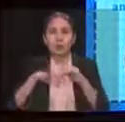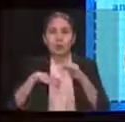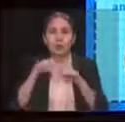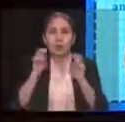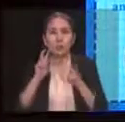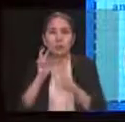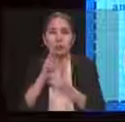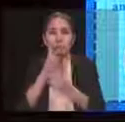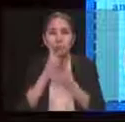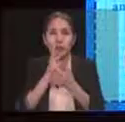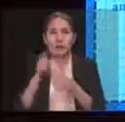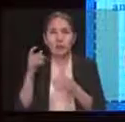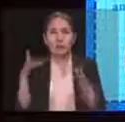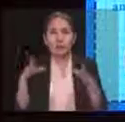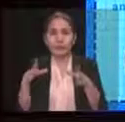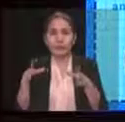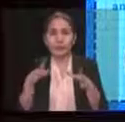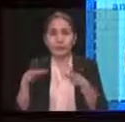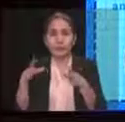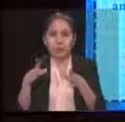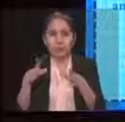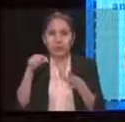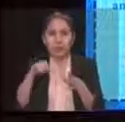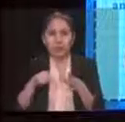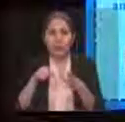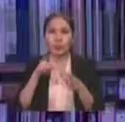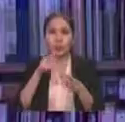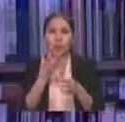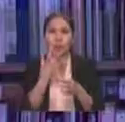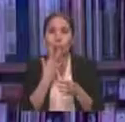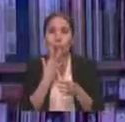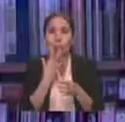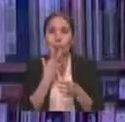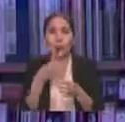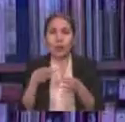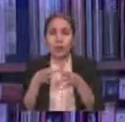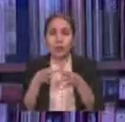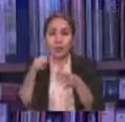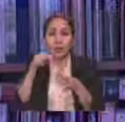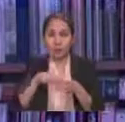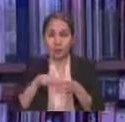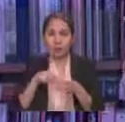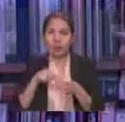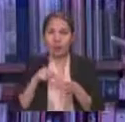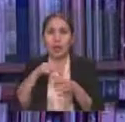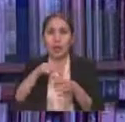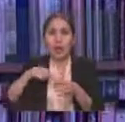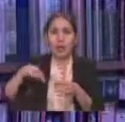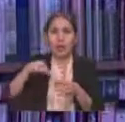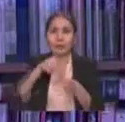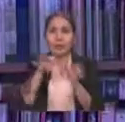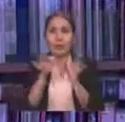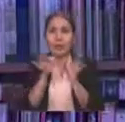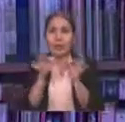kirsak, kichkina doirada shaklida ega bo'lgan piyolani oldik. Uning aylanasini ip